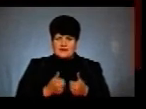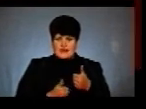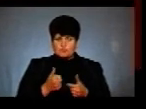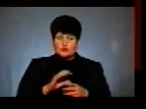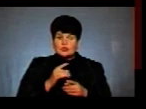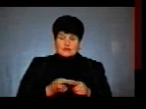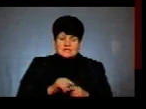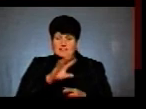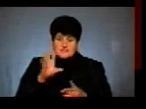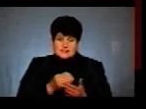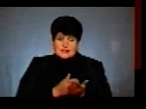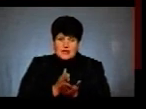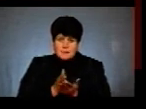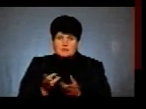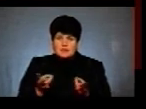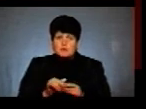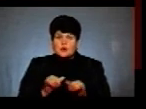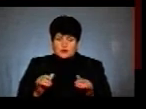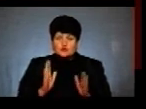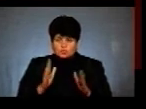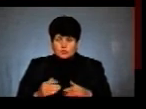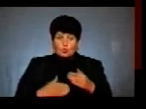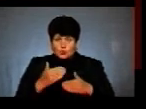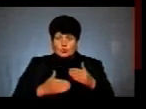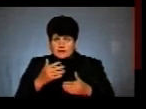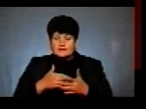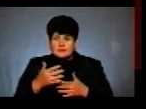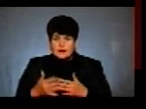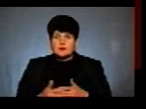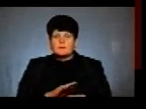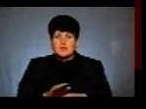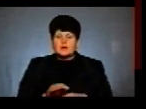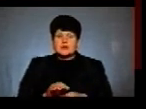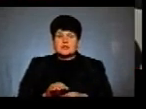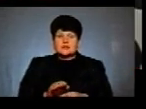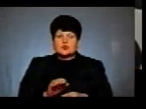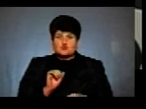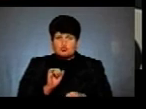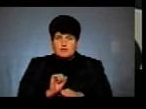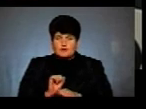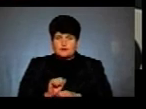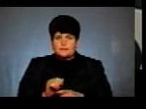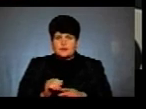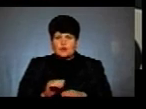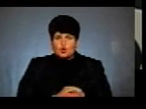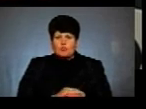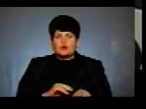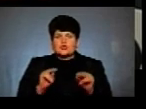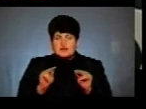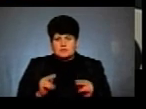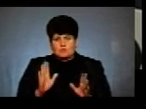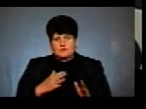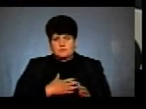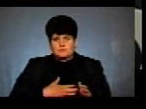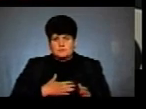всі ці напрямки потрібно розвивати, і якщо ми будемо рухатись так далі, не зупинимо темпи, поряд із, дійсно, з принципами доброчесності, з яким будемо